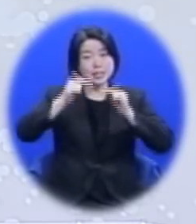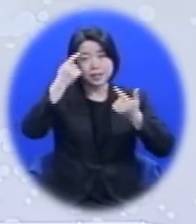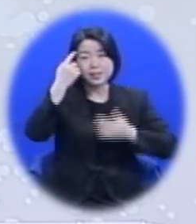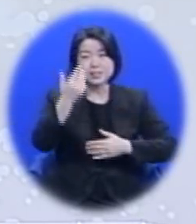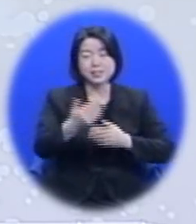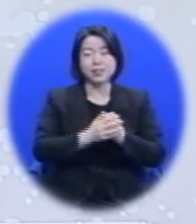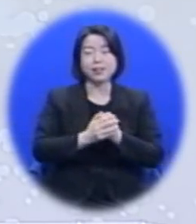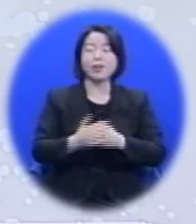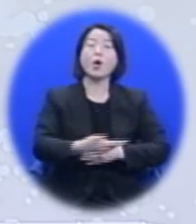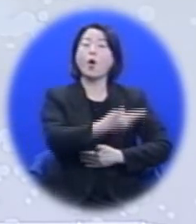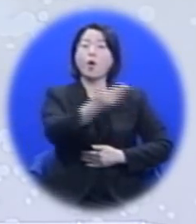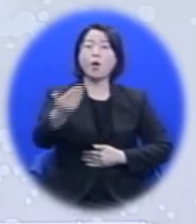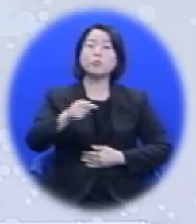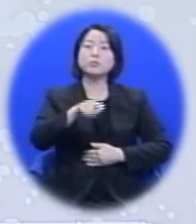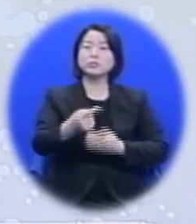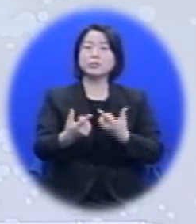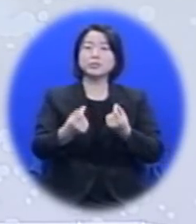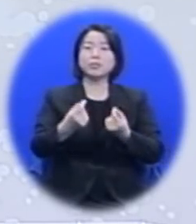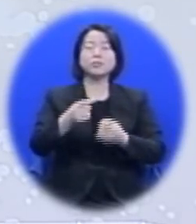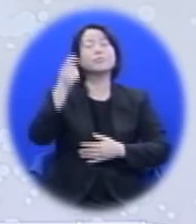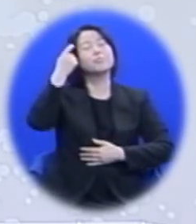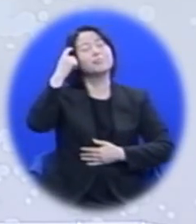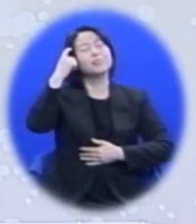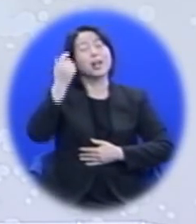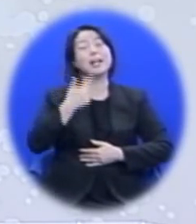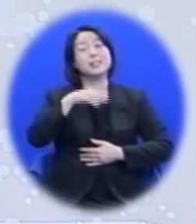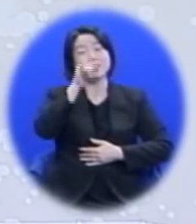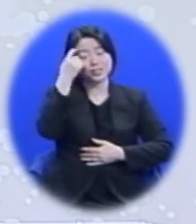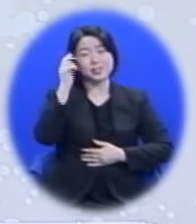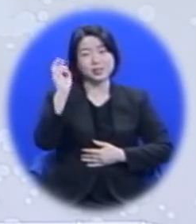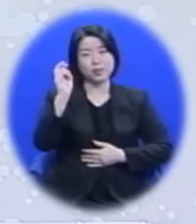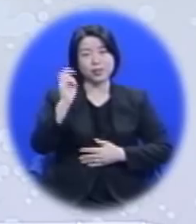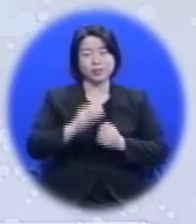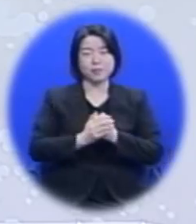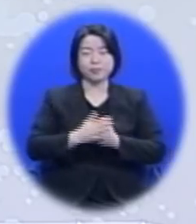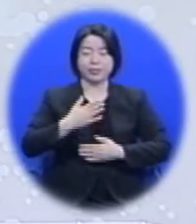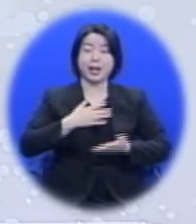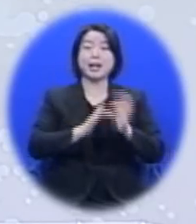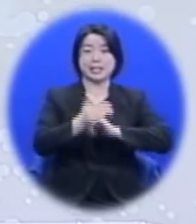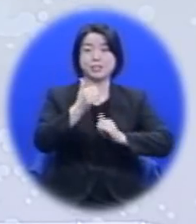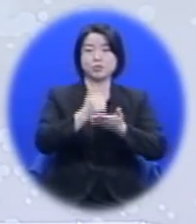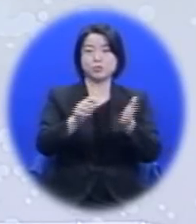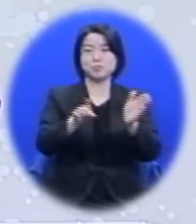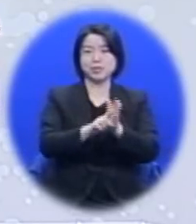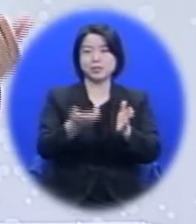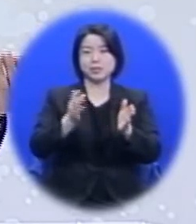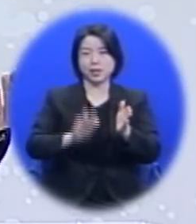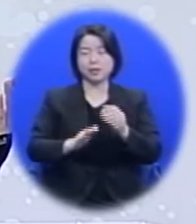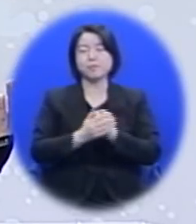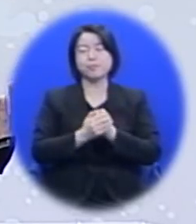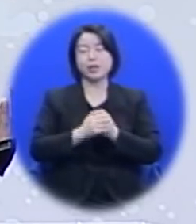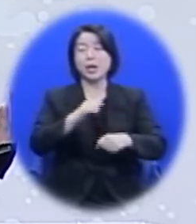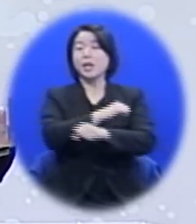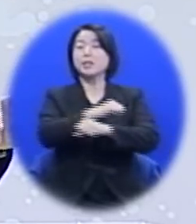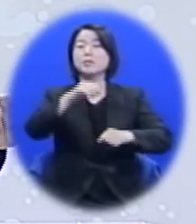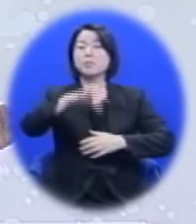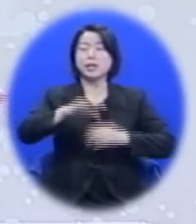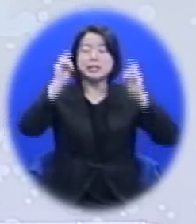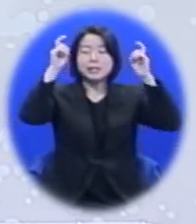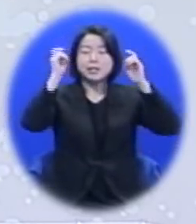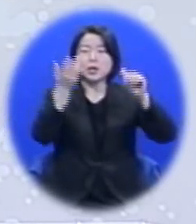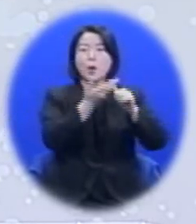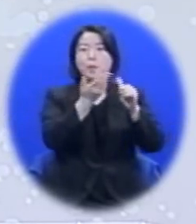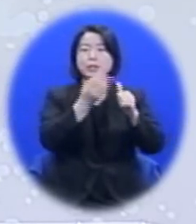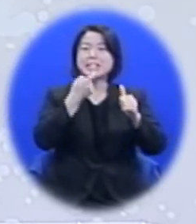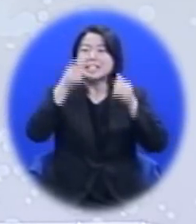여러분들도 그런 상상 좀 해보셨을 겁니다. 내가 예수를 믿는데 아, 정말 들판에 있는 목동들이